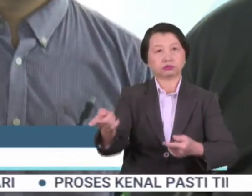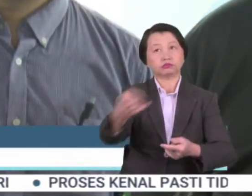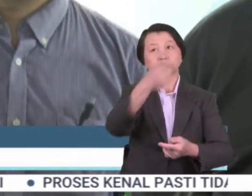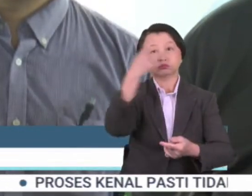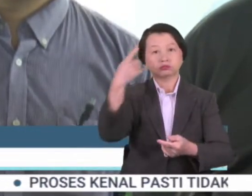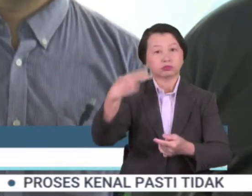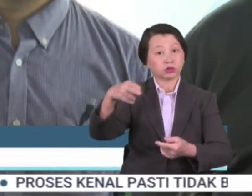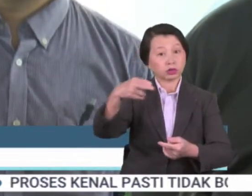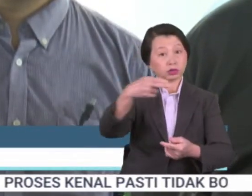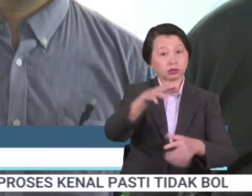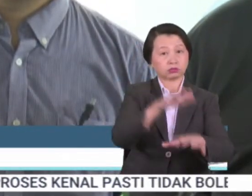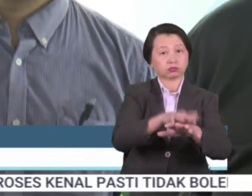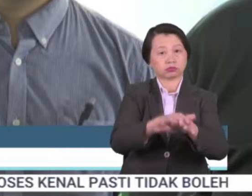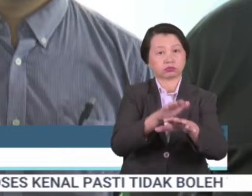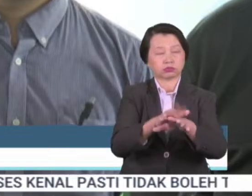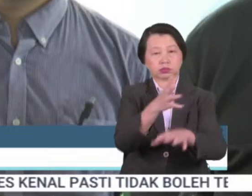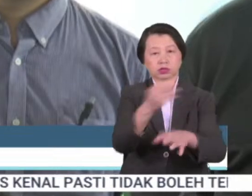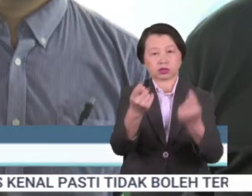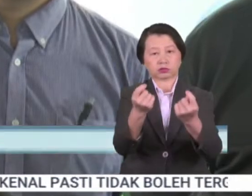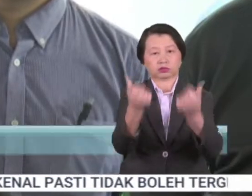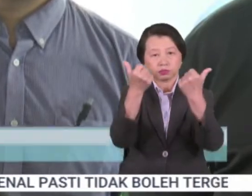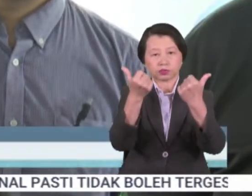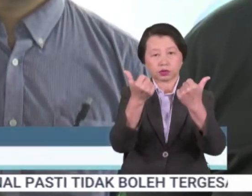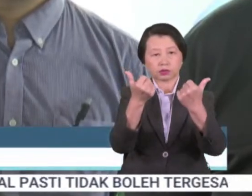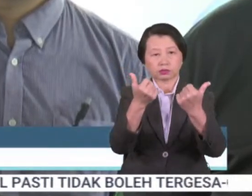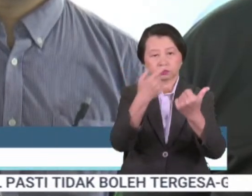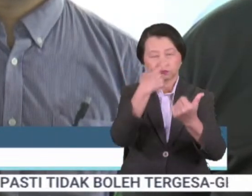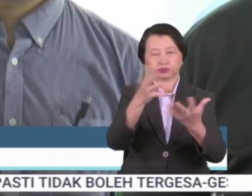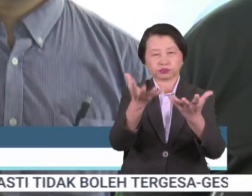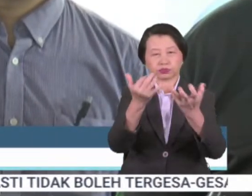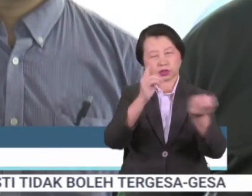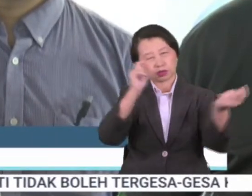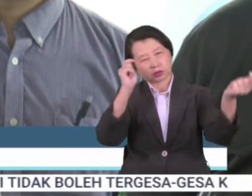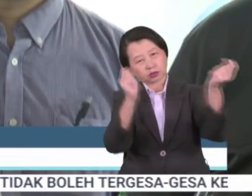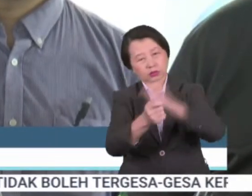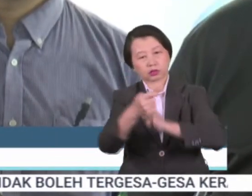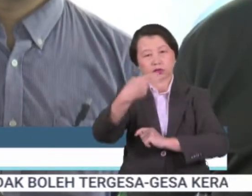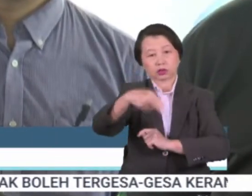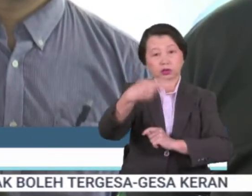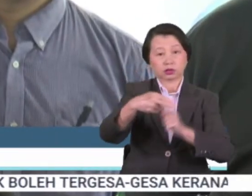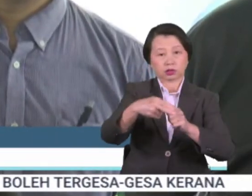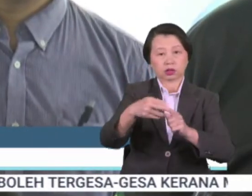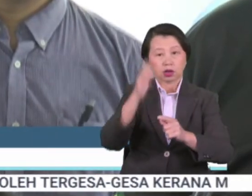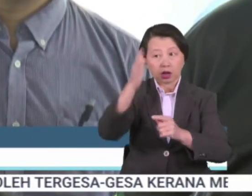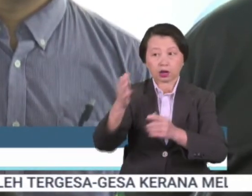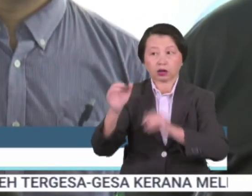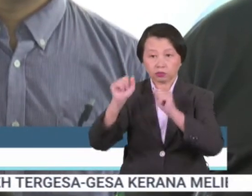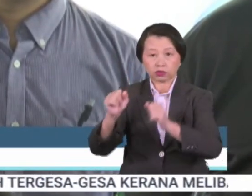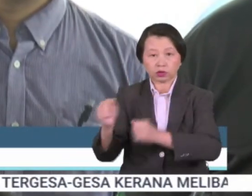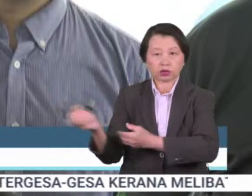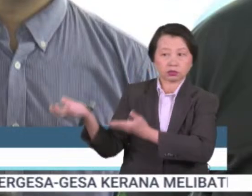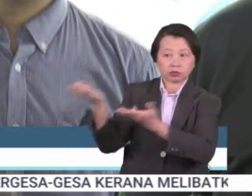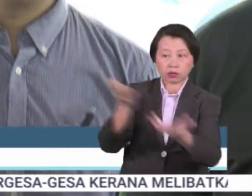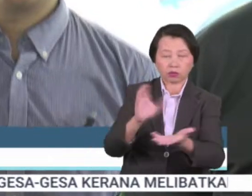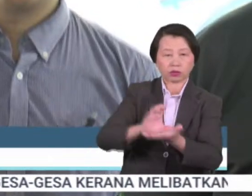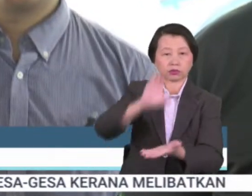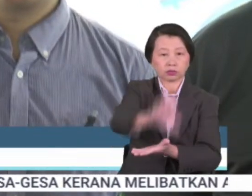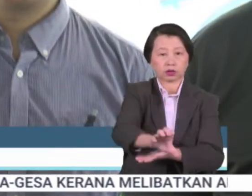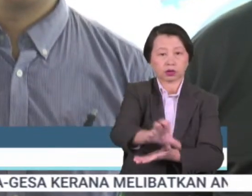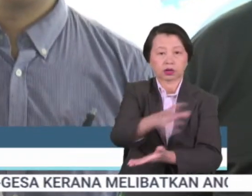lebih pesat lebih cepat transisi hijau ni bukan saja akan bawa pelaburan dia juga akan